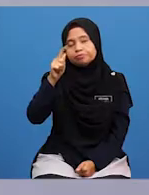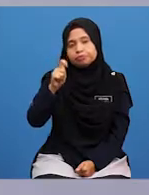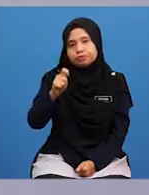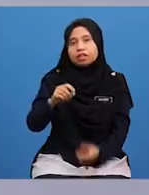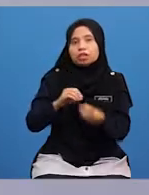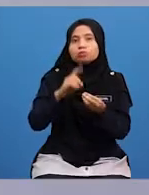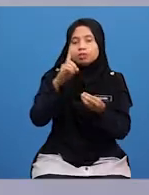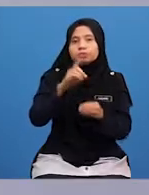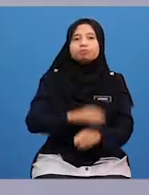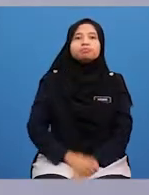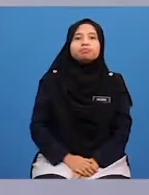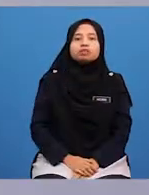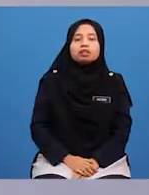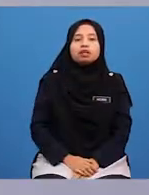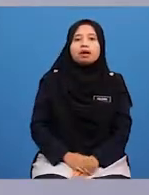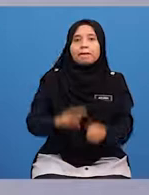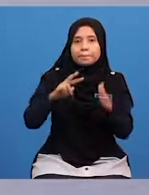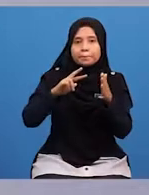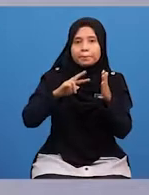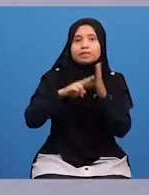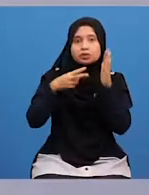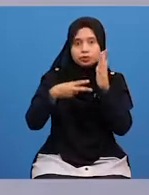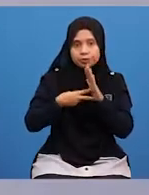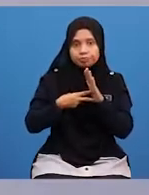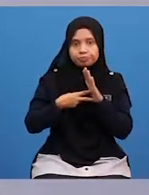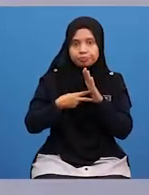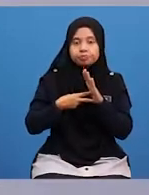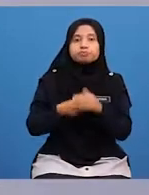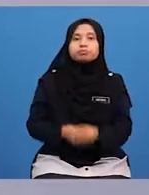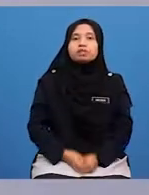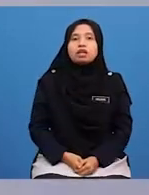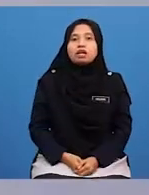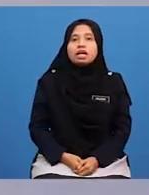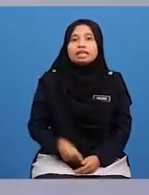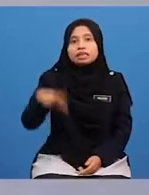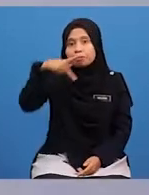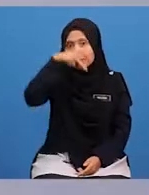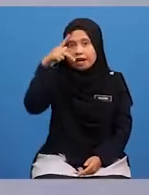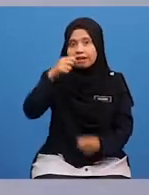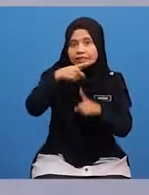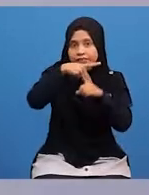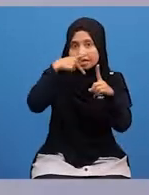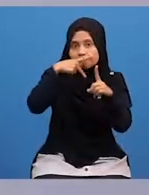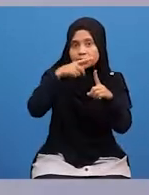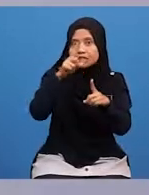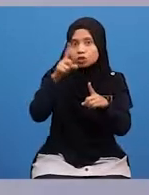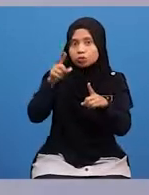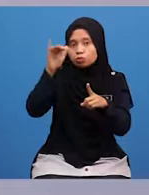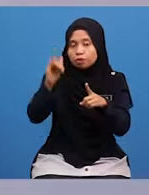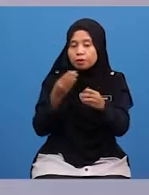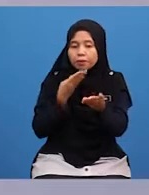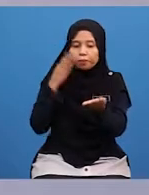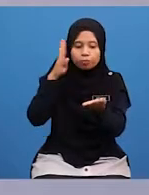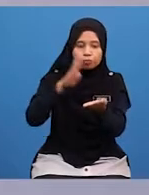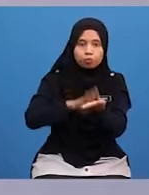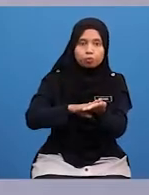Rasul. Ismatul Rasul dari segi bahasa bermaksud terpelihara daripada sesuatu yang